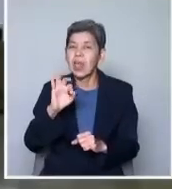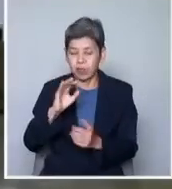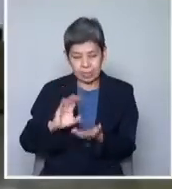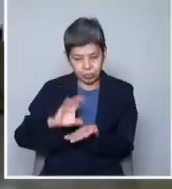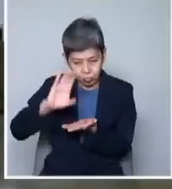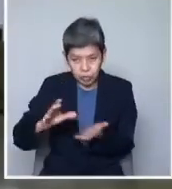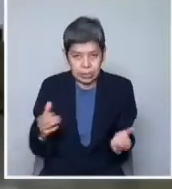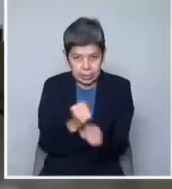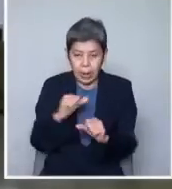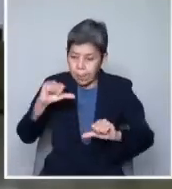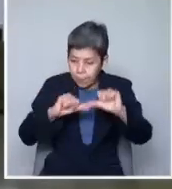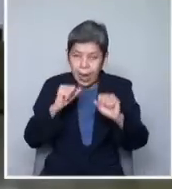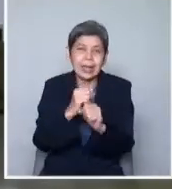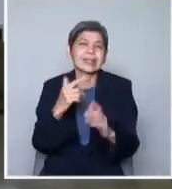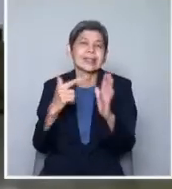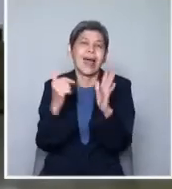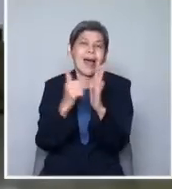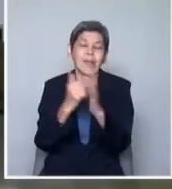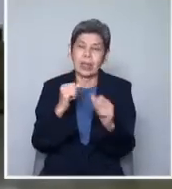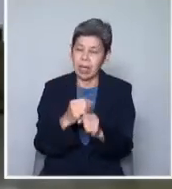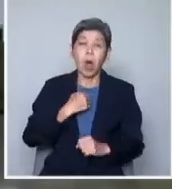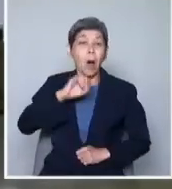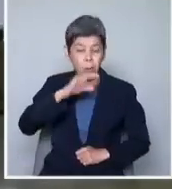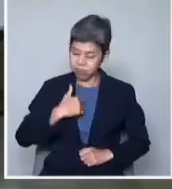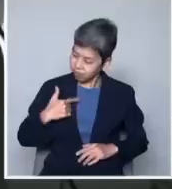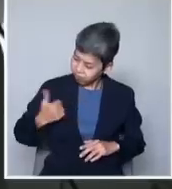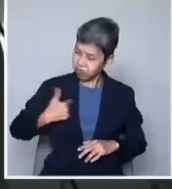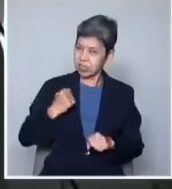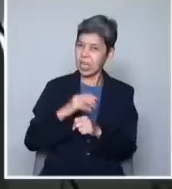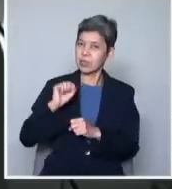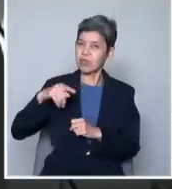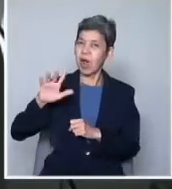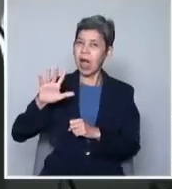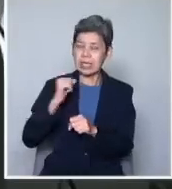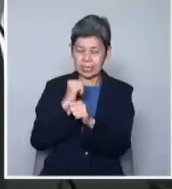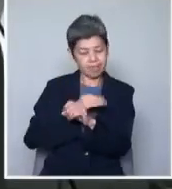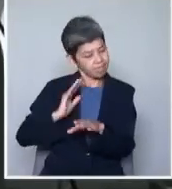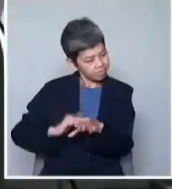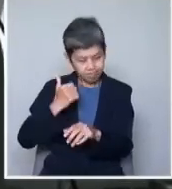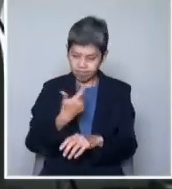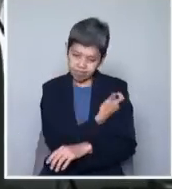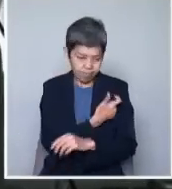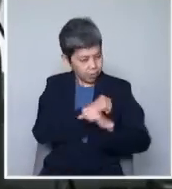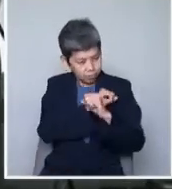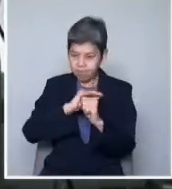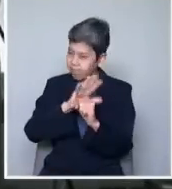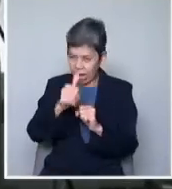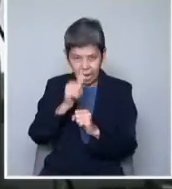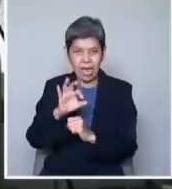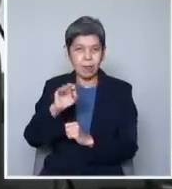นับสนุนเงินทุนการพัฒนาวัคซีนนี้ออกมาอ้างความสำเร็จว่า Sputnik 5มีประสิทธิภาพในการป้องกันโควิด